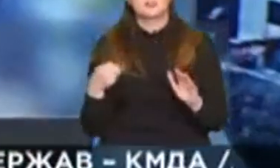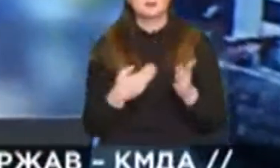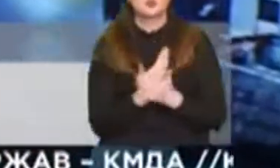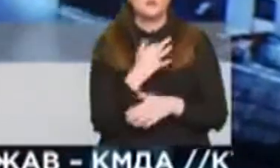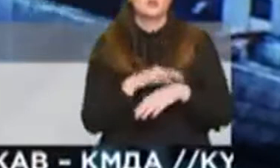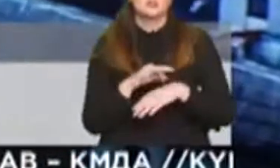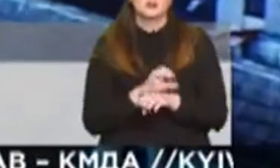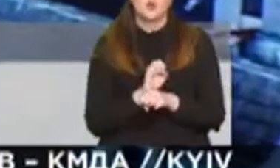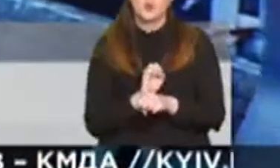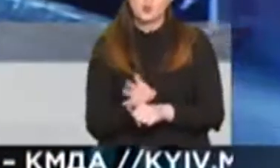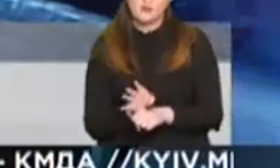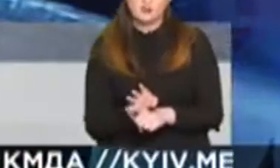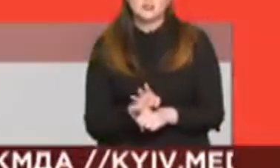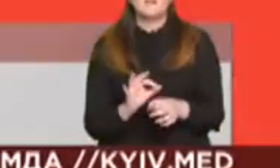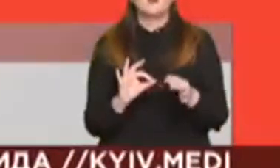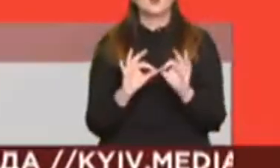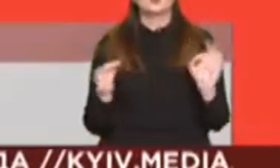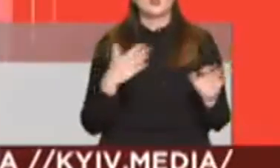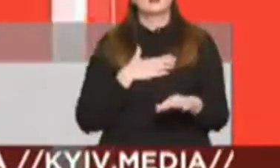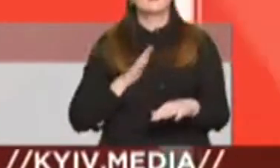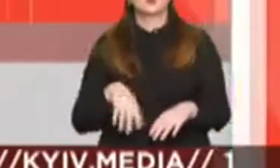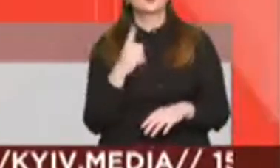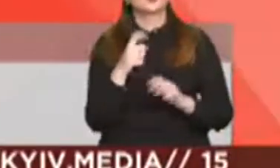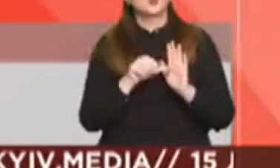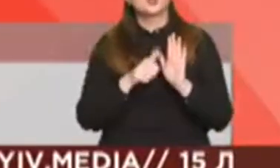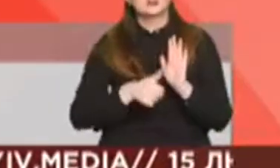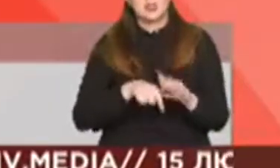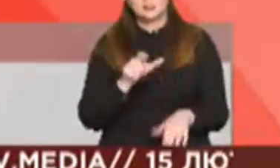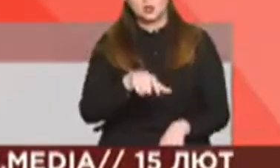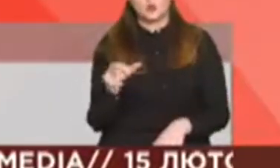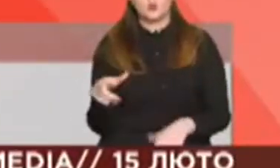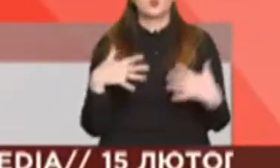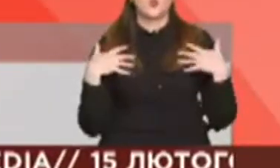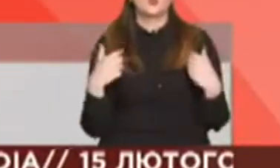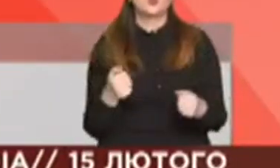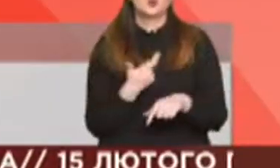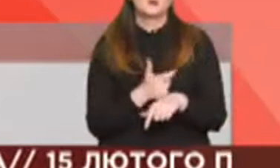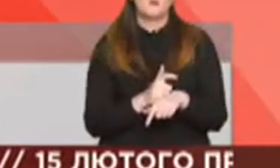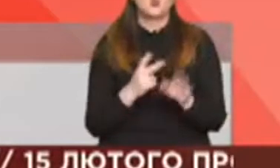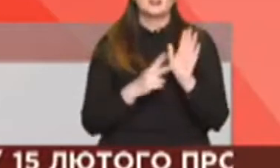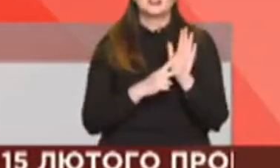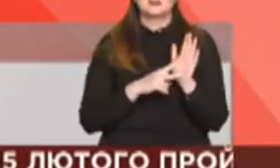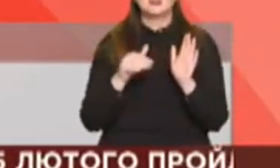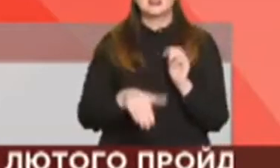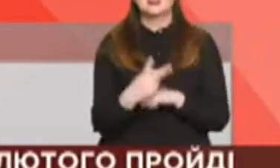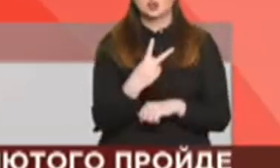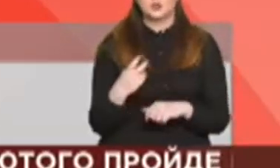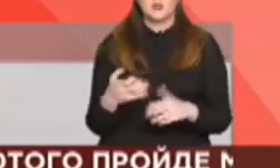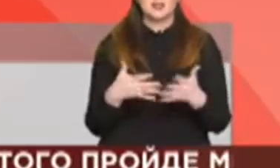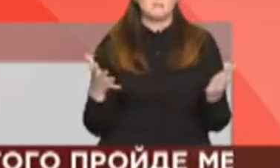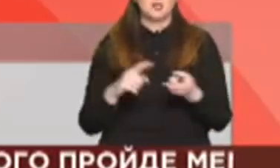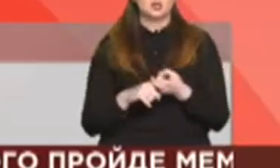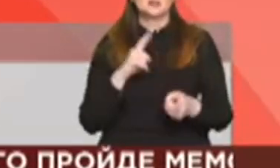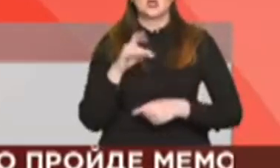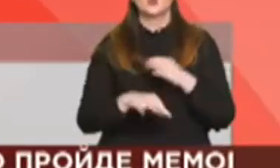нових захворювань на коронавірус. Від ускладнень померли 116 людей, одужалих понад 7200. Найбільше